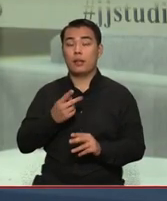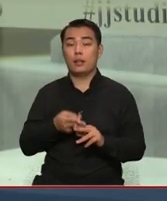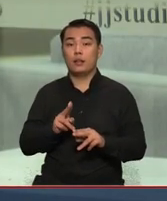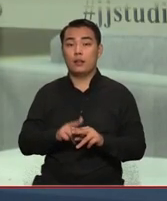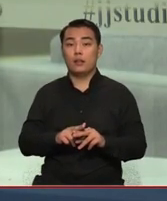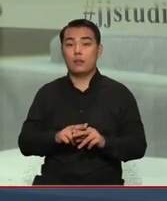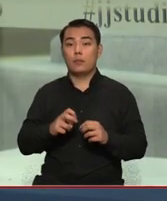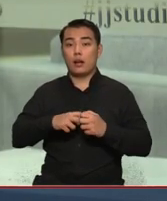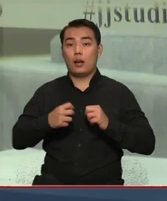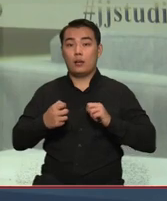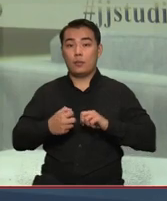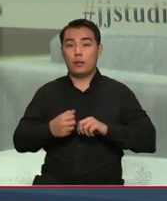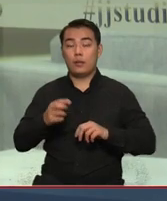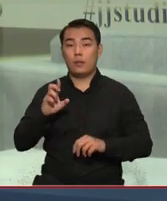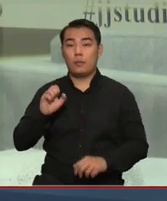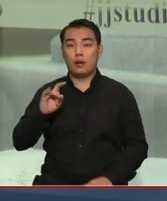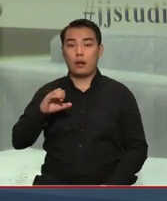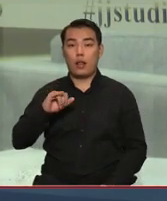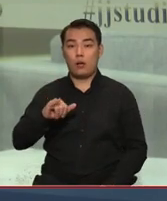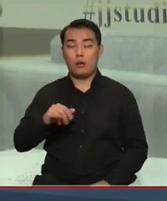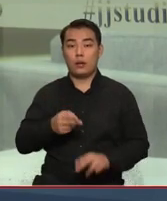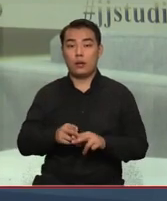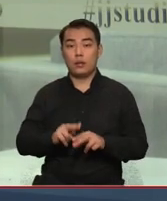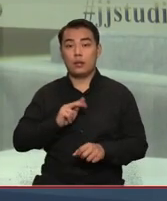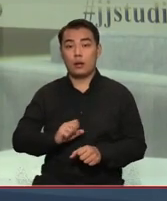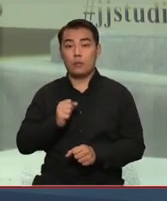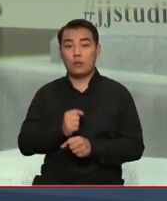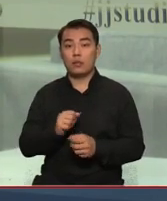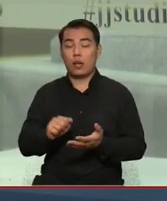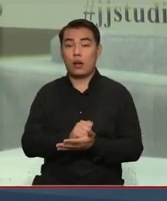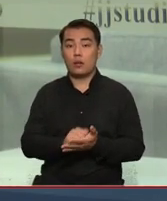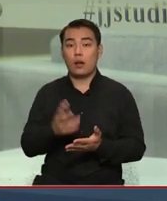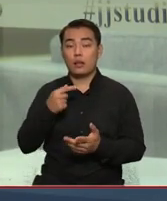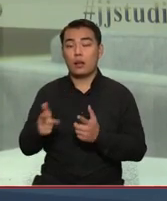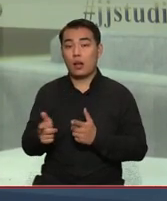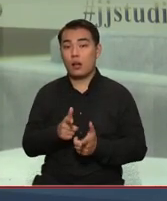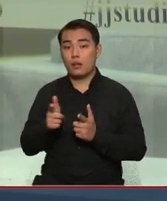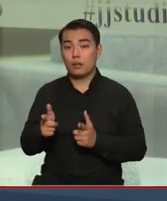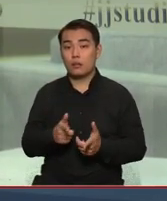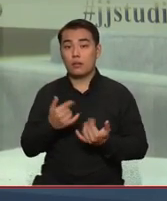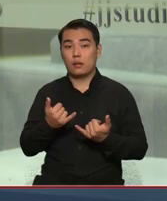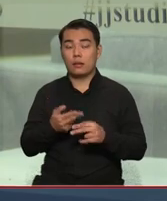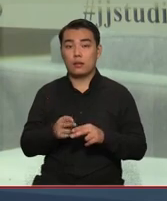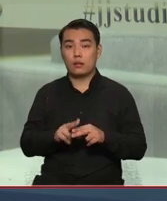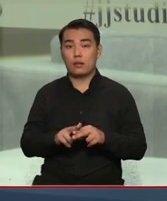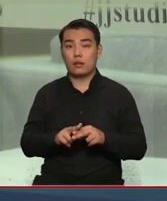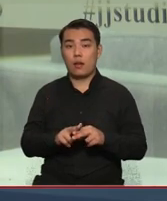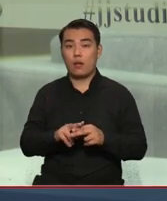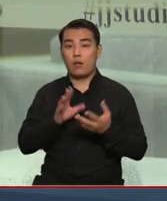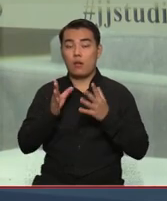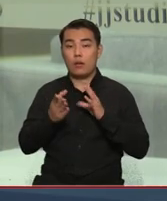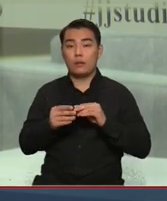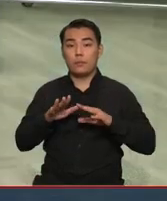жердегі мәселе мына барлау жұмыстарының кезінде немесе соған құжаттар дайындалған кезде немесе бір біздің кен орындар